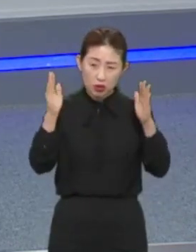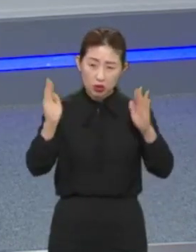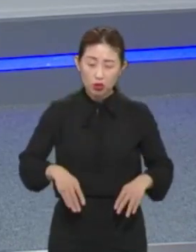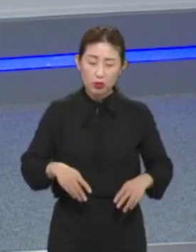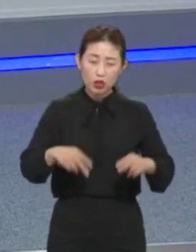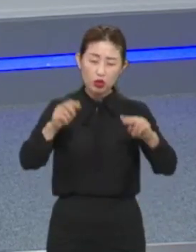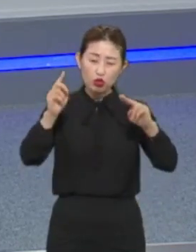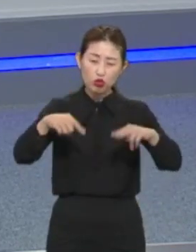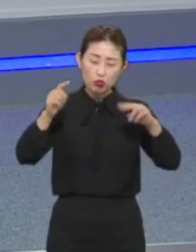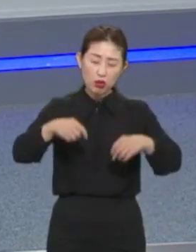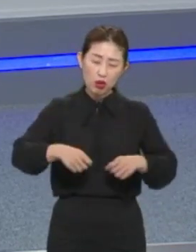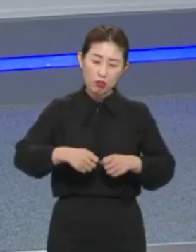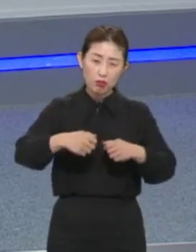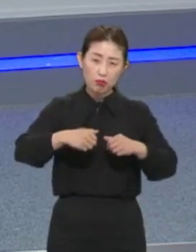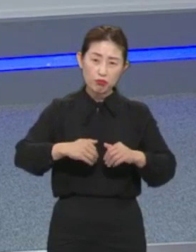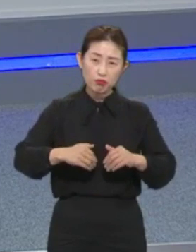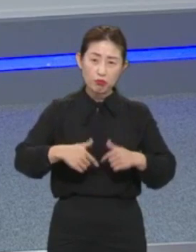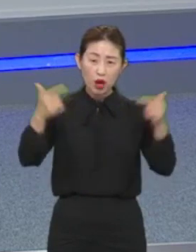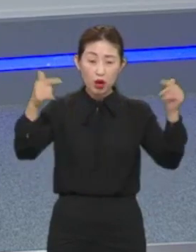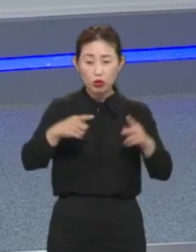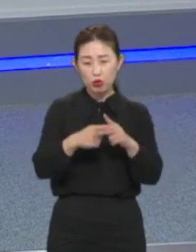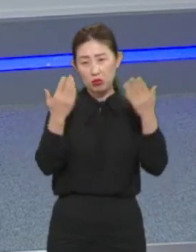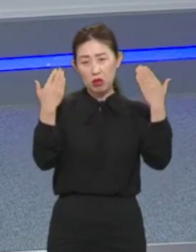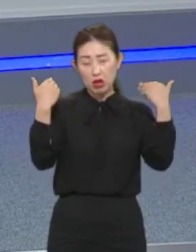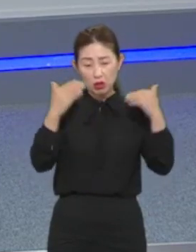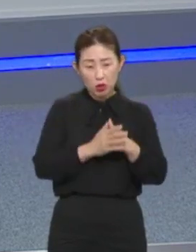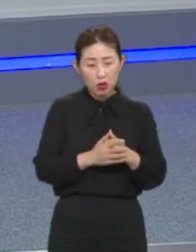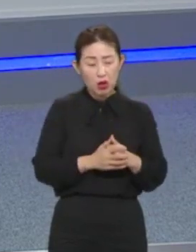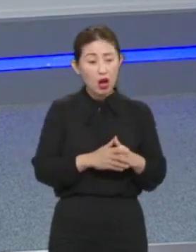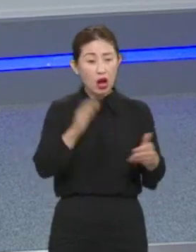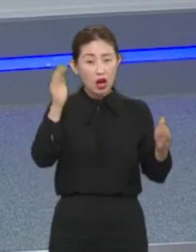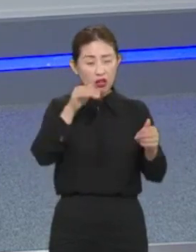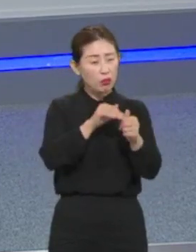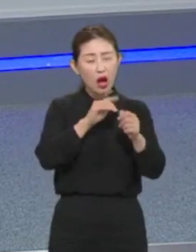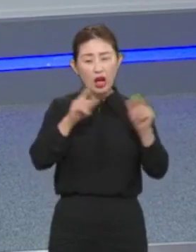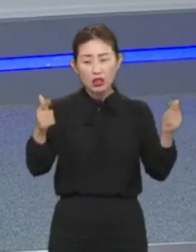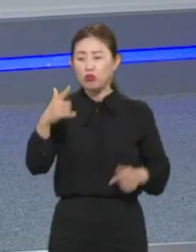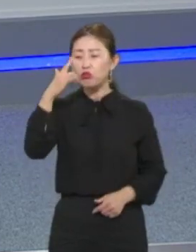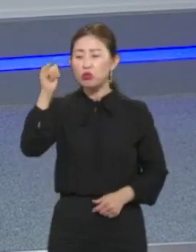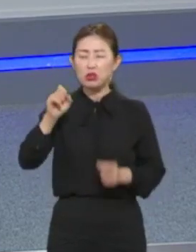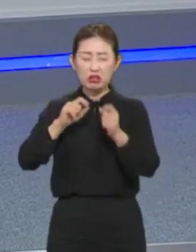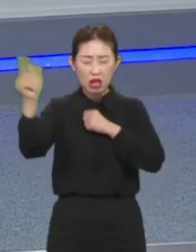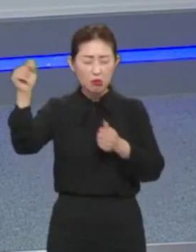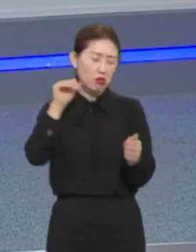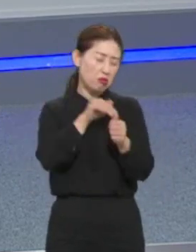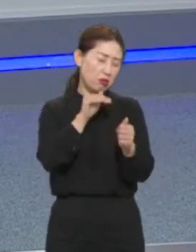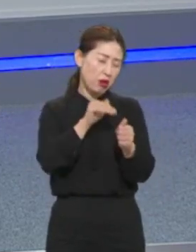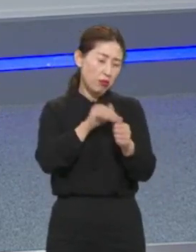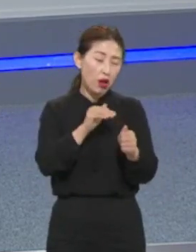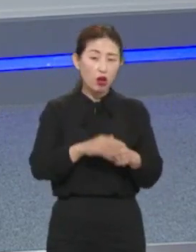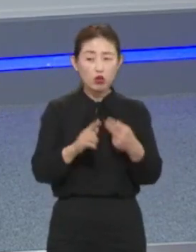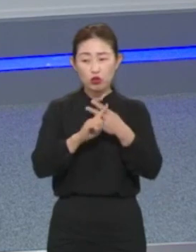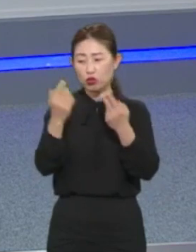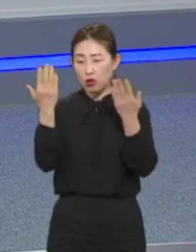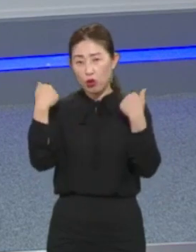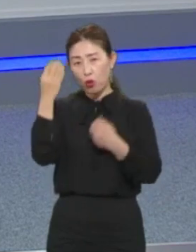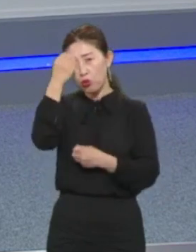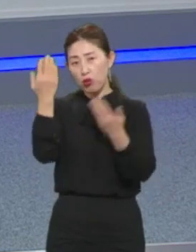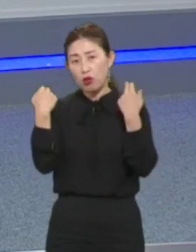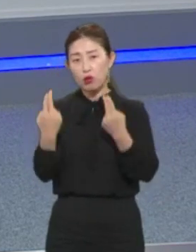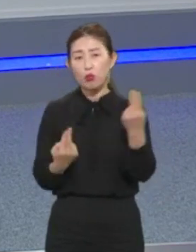2배 늘었습니다. 특히 초등학교의 경우는 학생이 아닌 학부모에 의한 교권 침해 비율이 중학교나 고등학교에